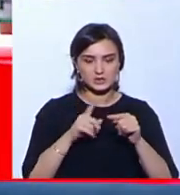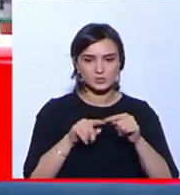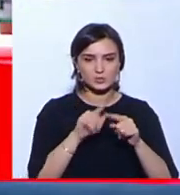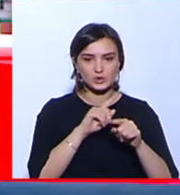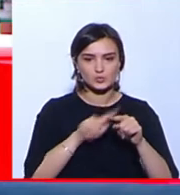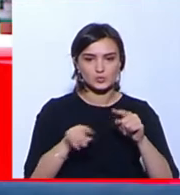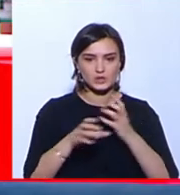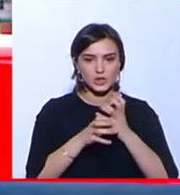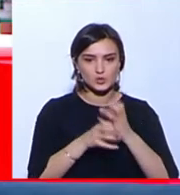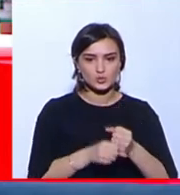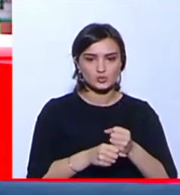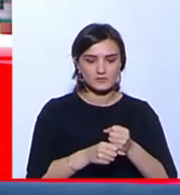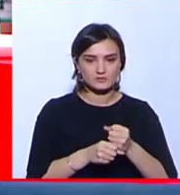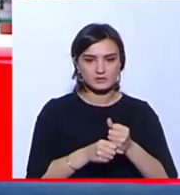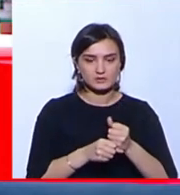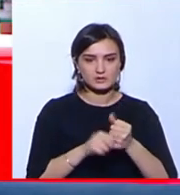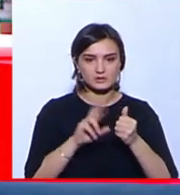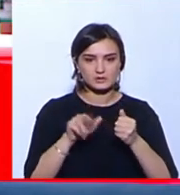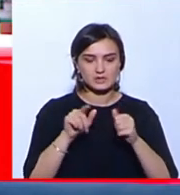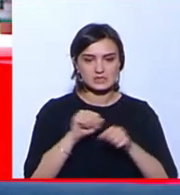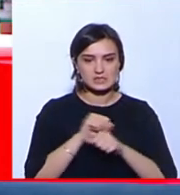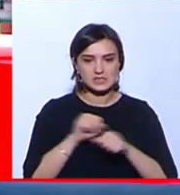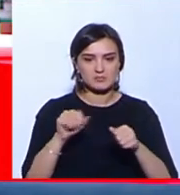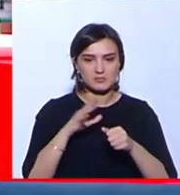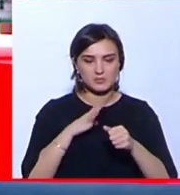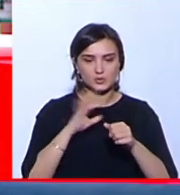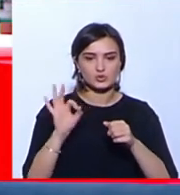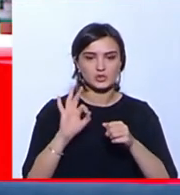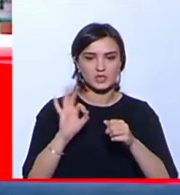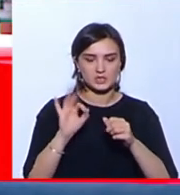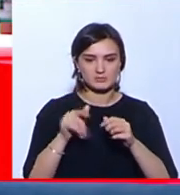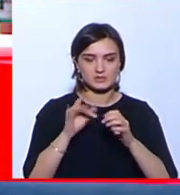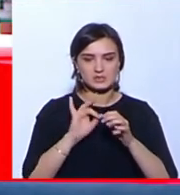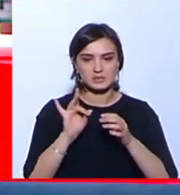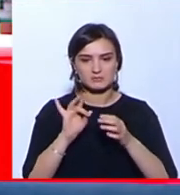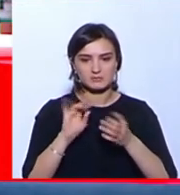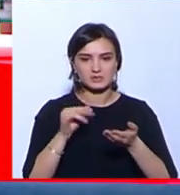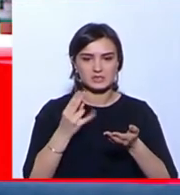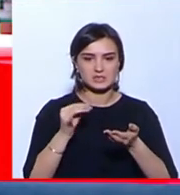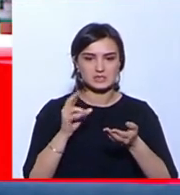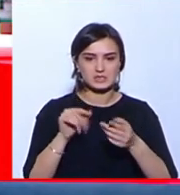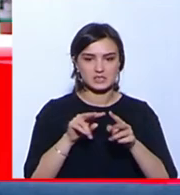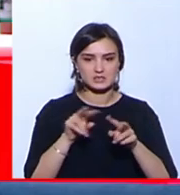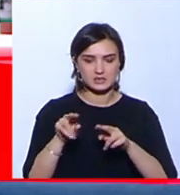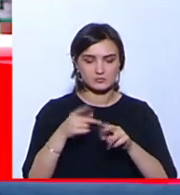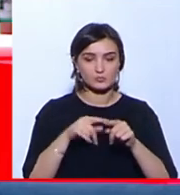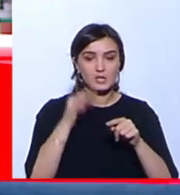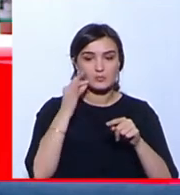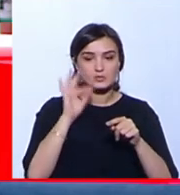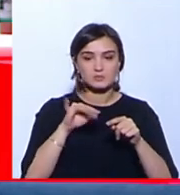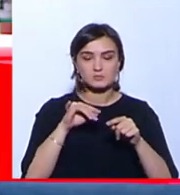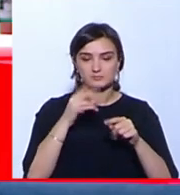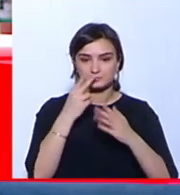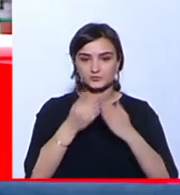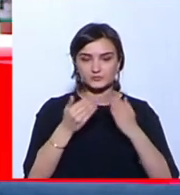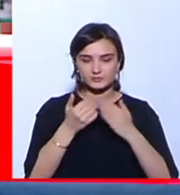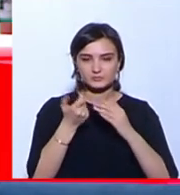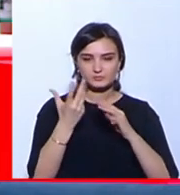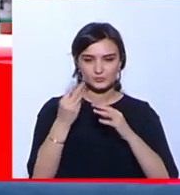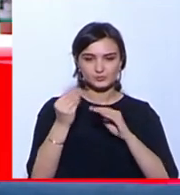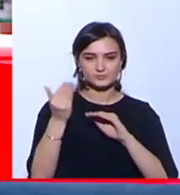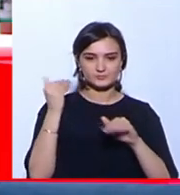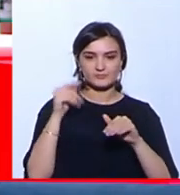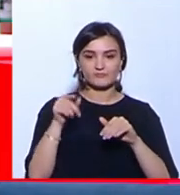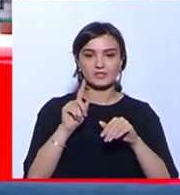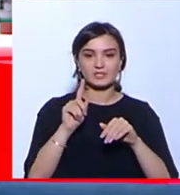უკიდურესად ზღუდავდნენ და სითამამე იყო შედარებით ცხიმებთან და ცილებთან. გამოცდილება მაჩვენა და რამდენიმე წუთის წინ, რაც თქვენ